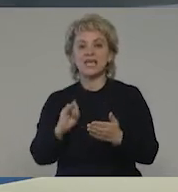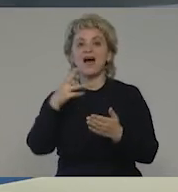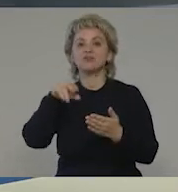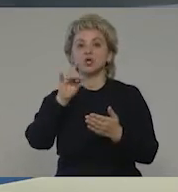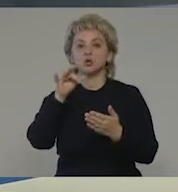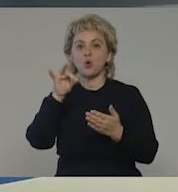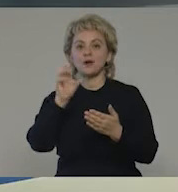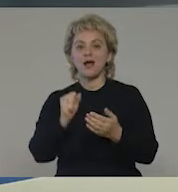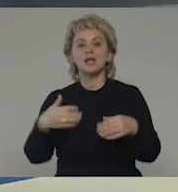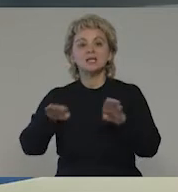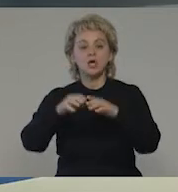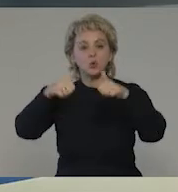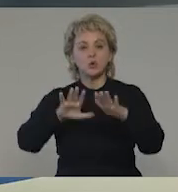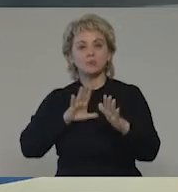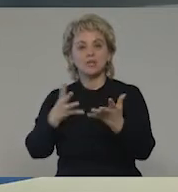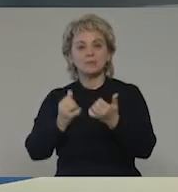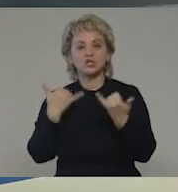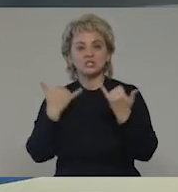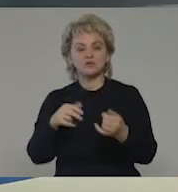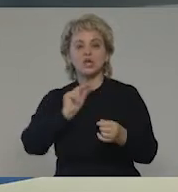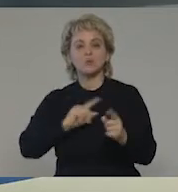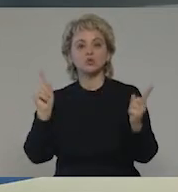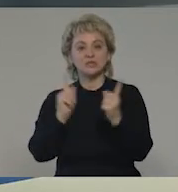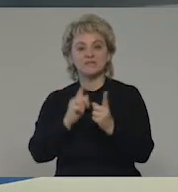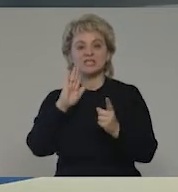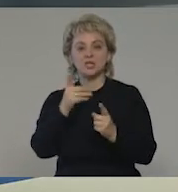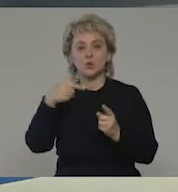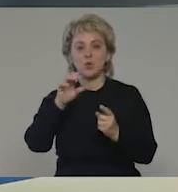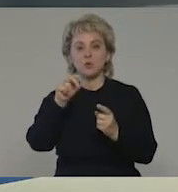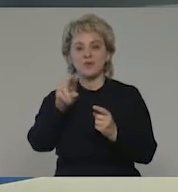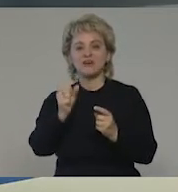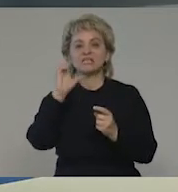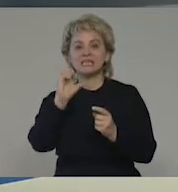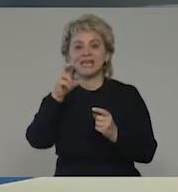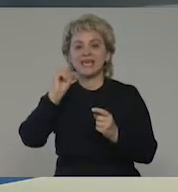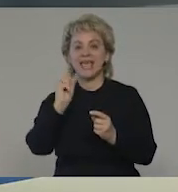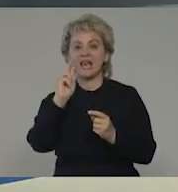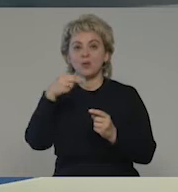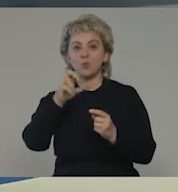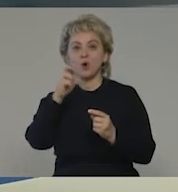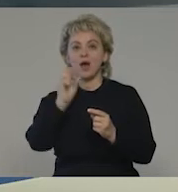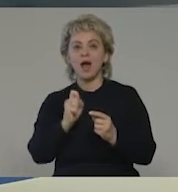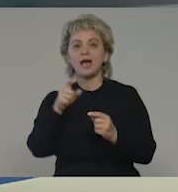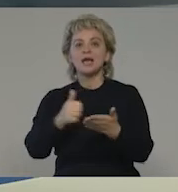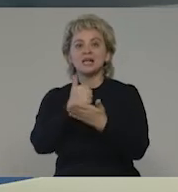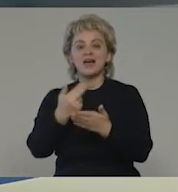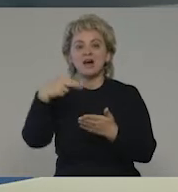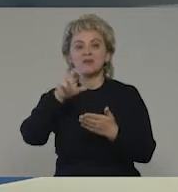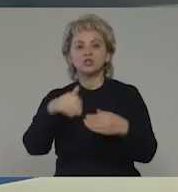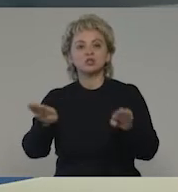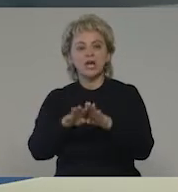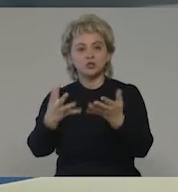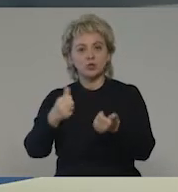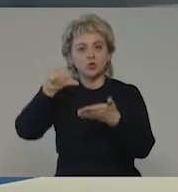и автодора. Такое решение было принято сегодня на рабочей встрече Василия Голубева и Сергея Кельбаха. Глава автодора также